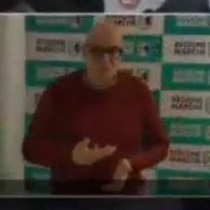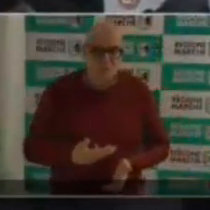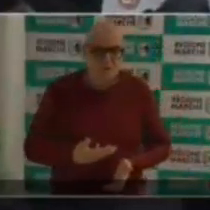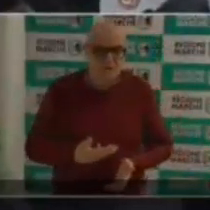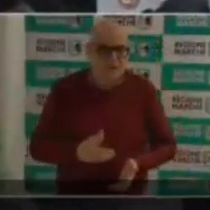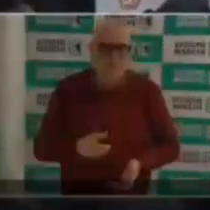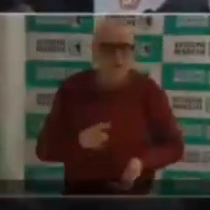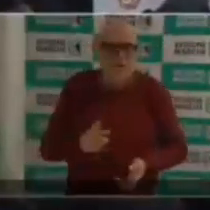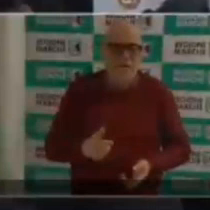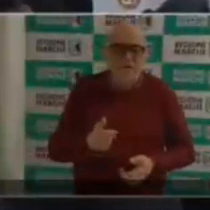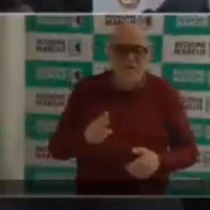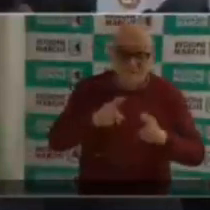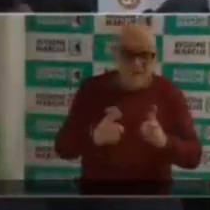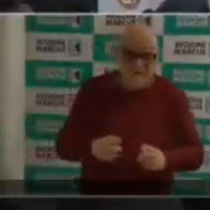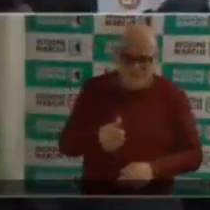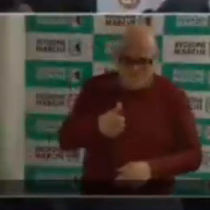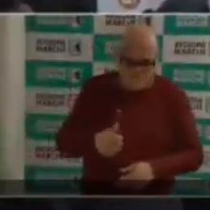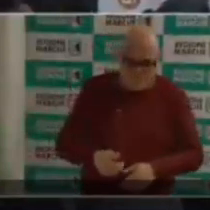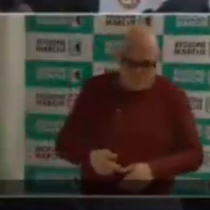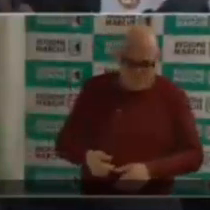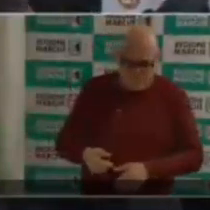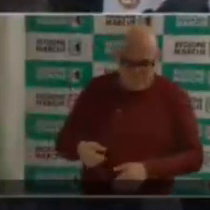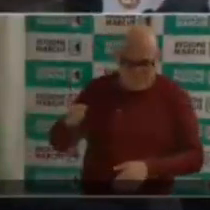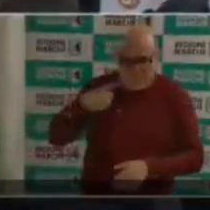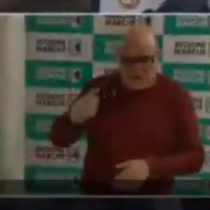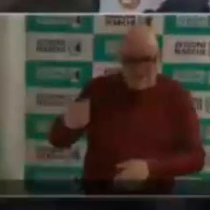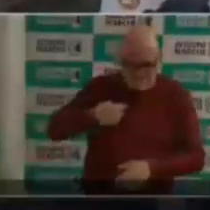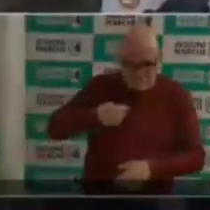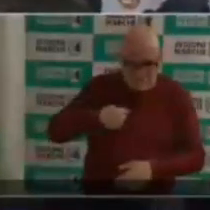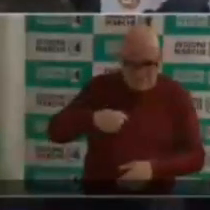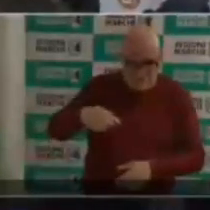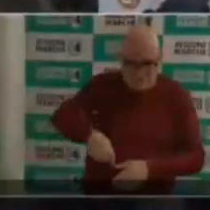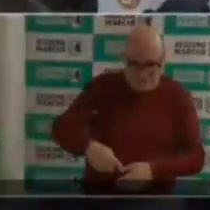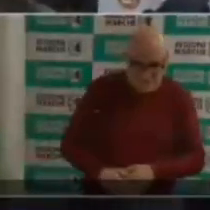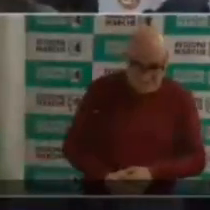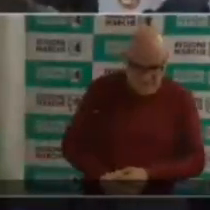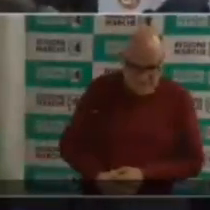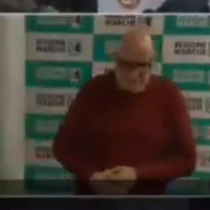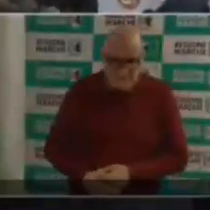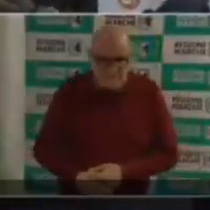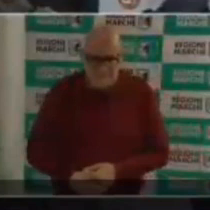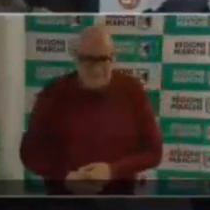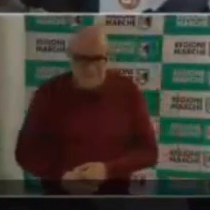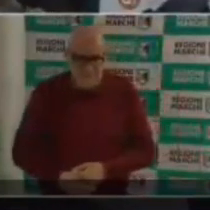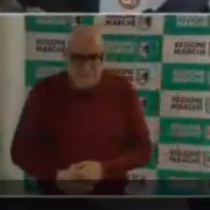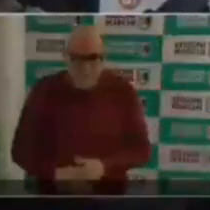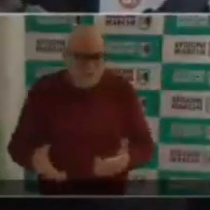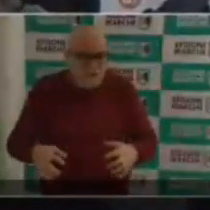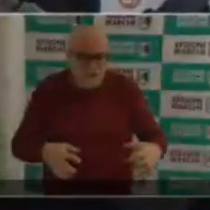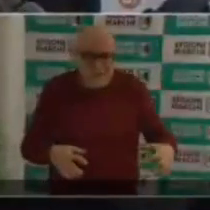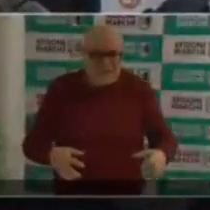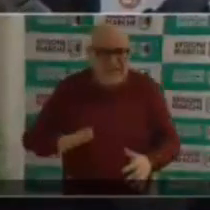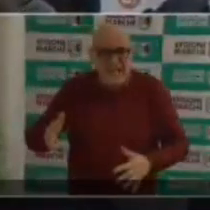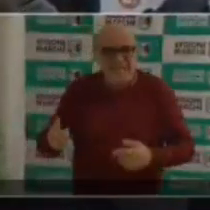e approfitto per segnalare una cosa molto importante che hai appena citato, ovvero questa rete a maglie strette, dove le